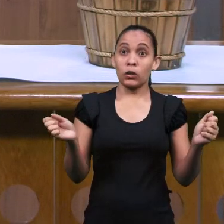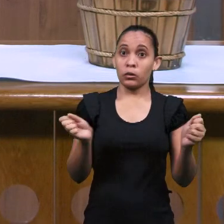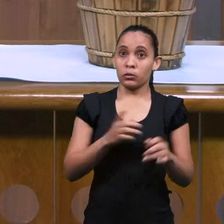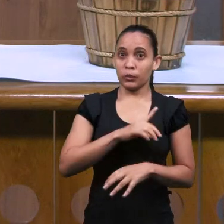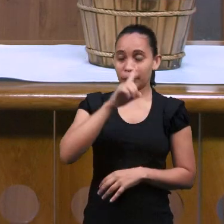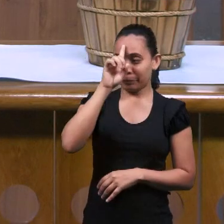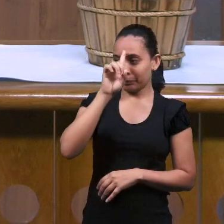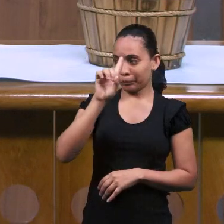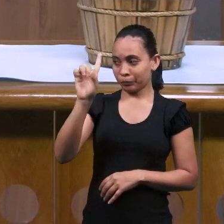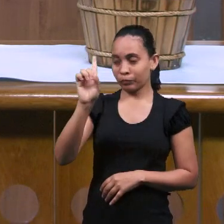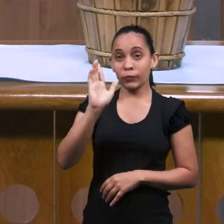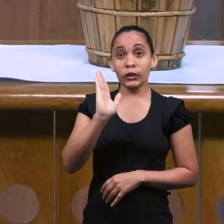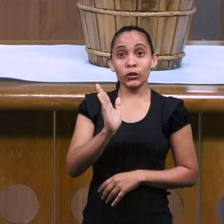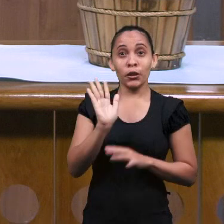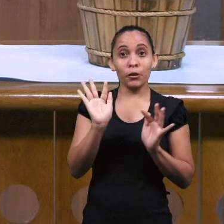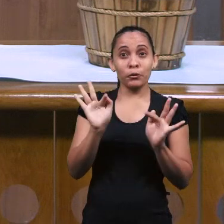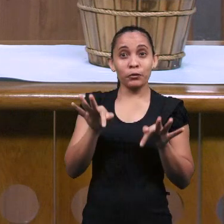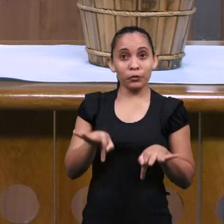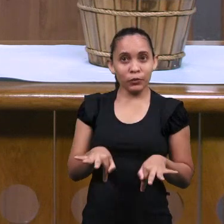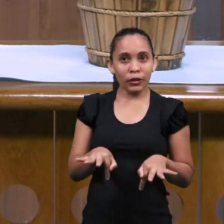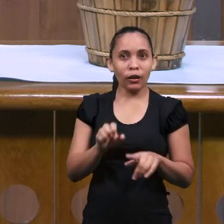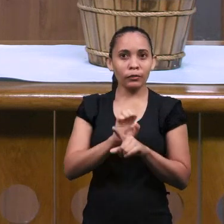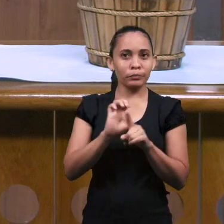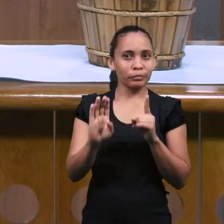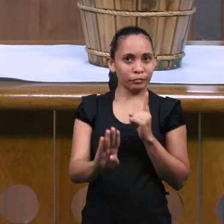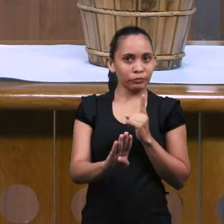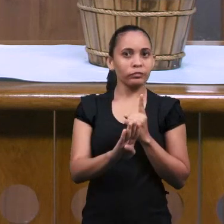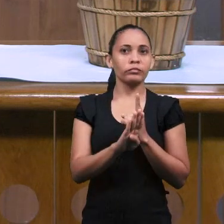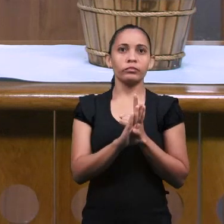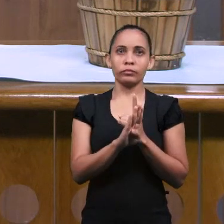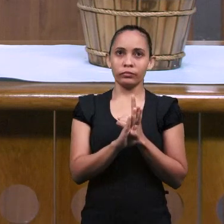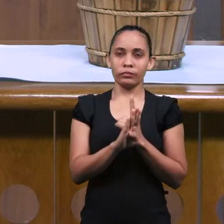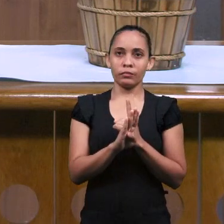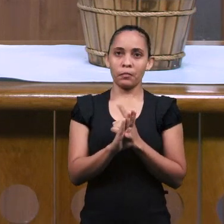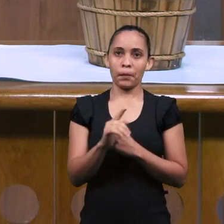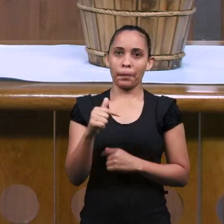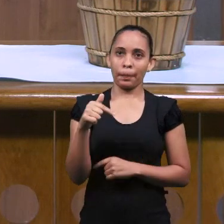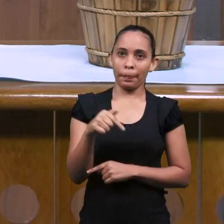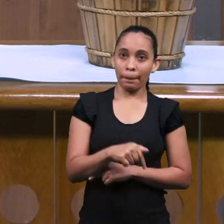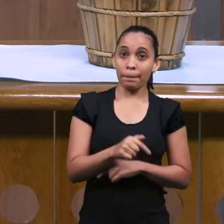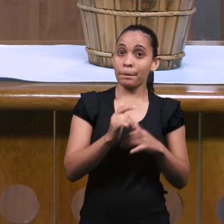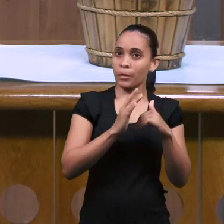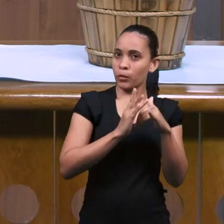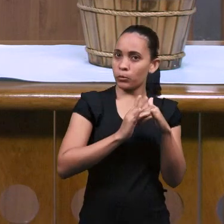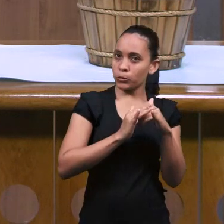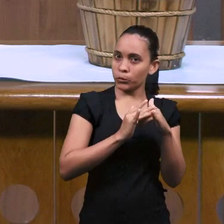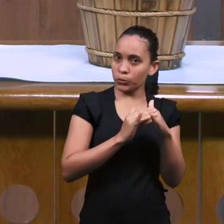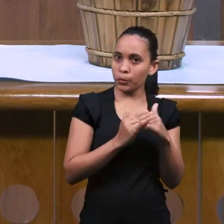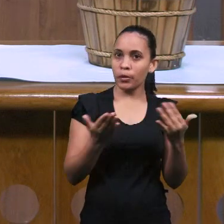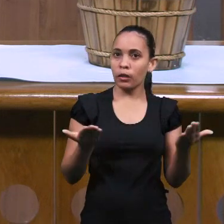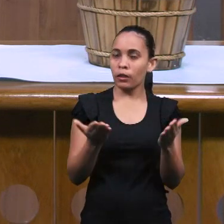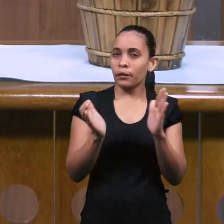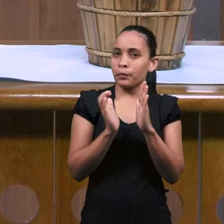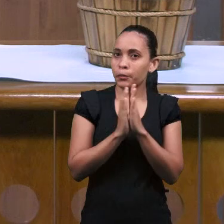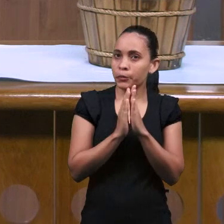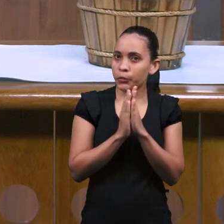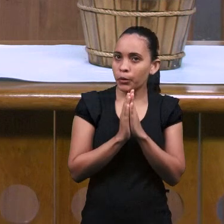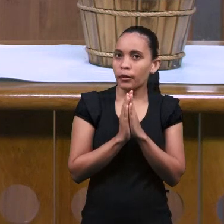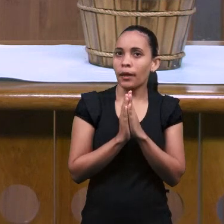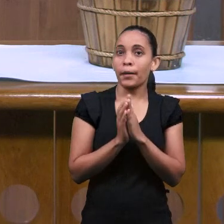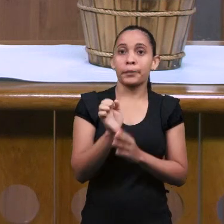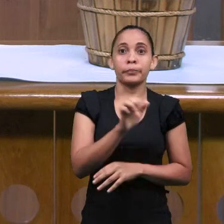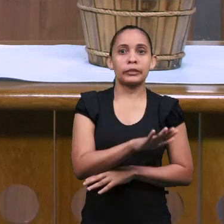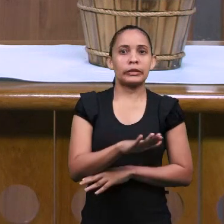Gloire à Jésus. Nous arrivons à la fin de cette école biblique dominicale transmise ici par notre canal YouTube. Nous allons prier